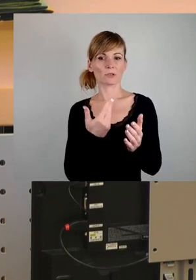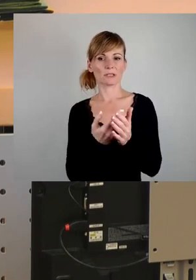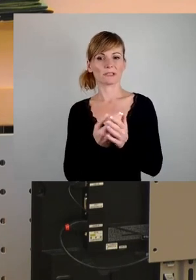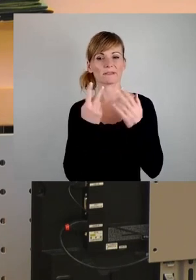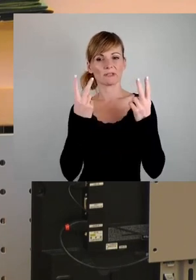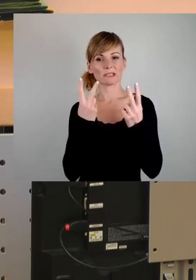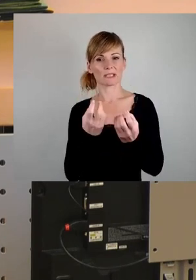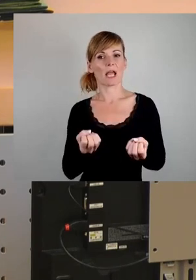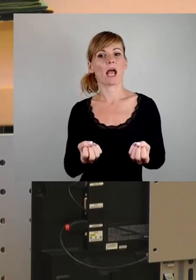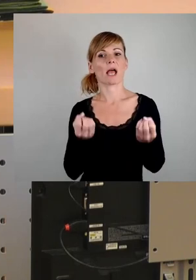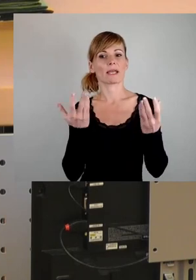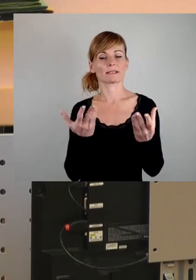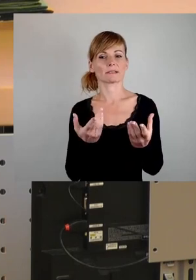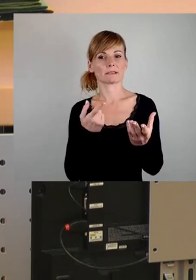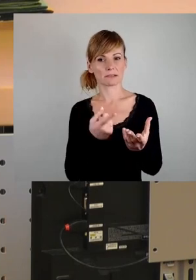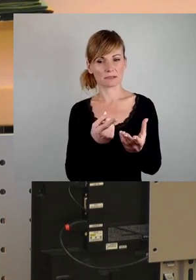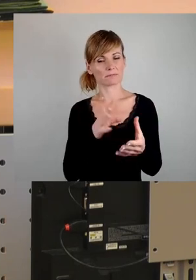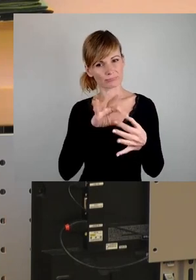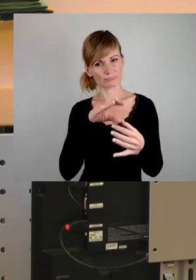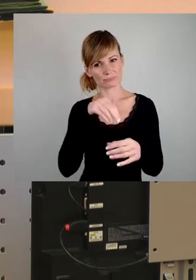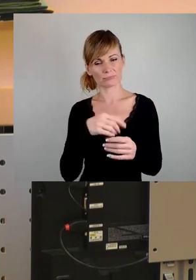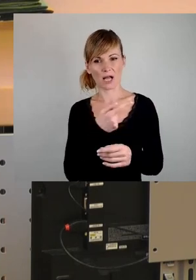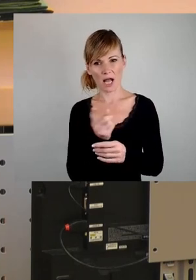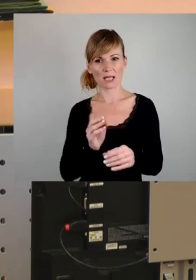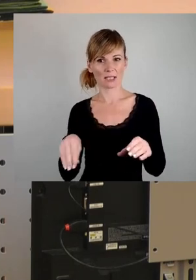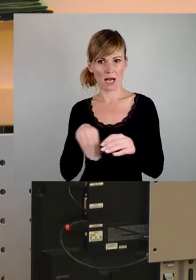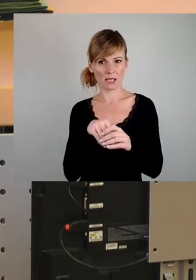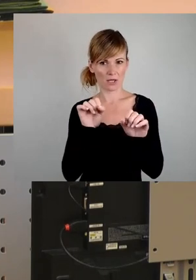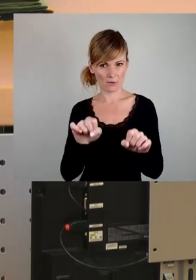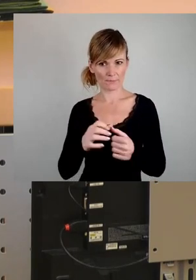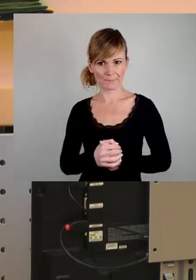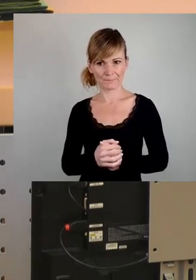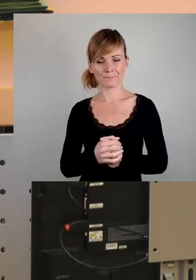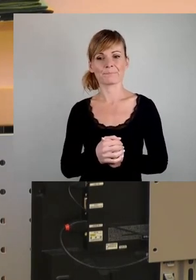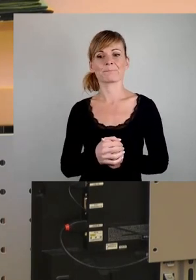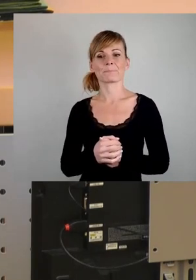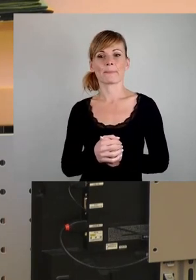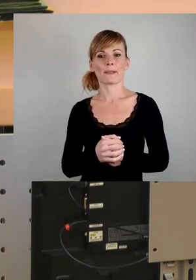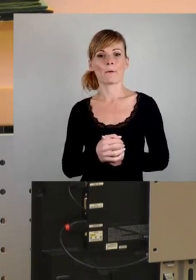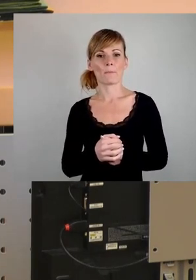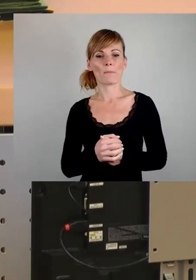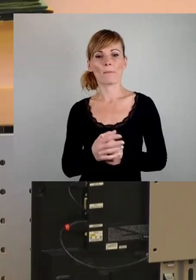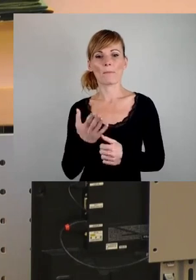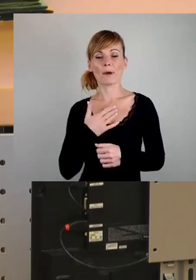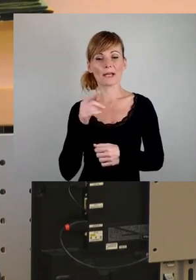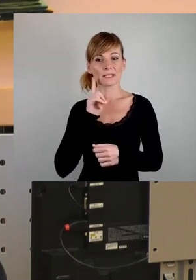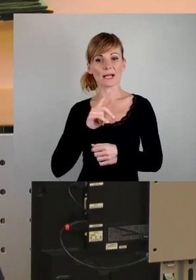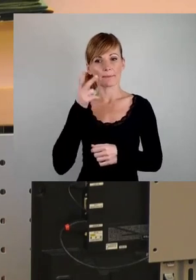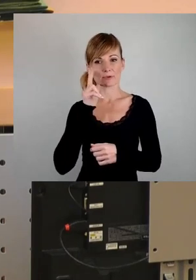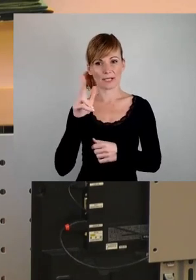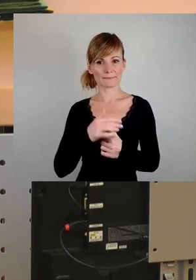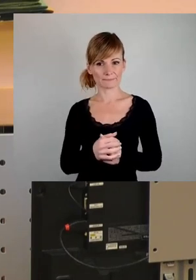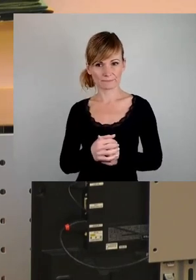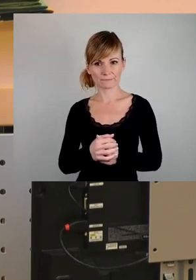damit alle dieser Stadt teilhaben können. Meine Damen und Herren, auch wenn wir heute eine wesentliche